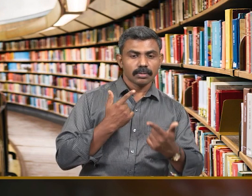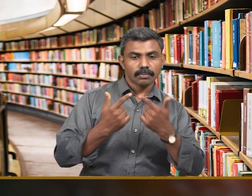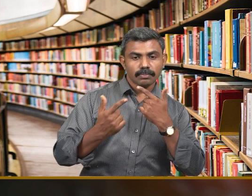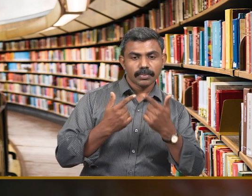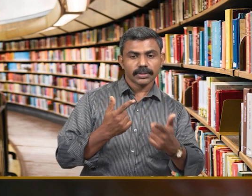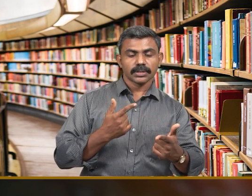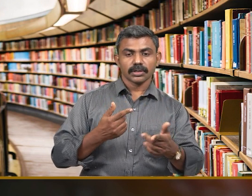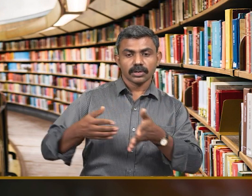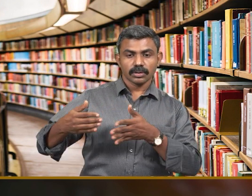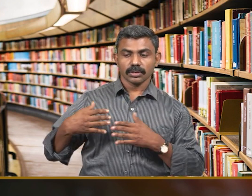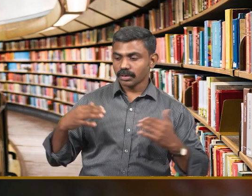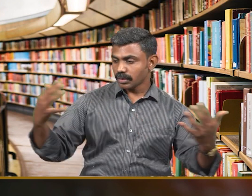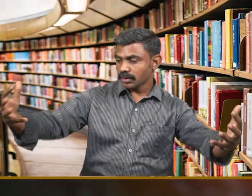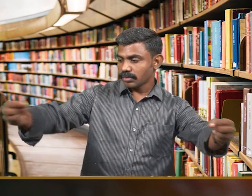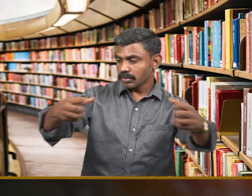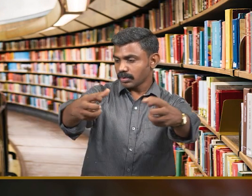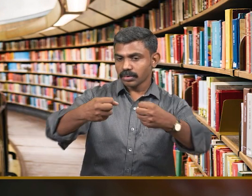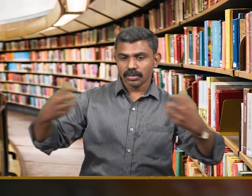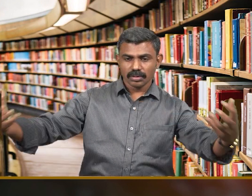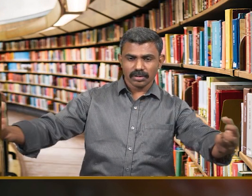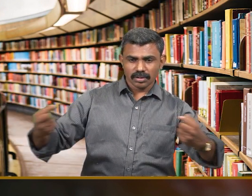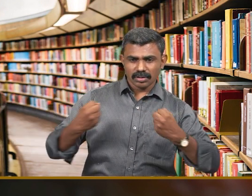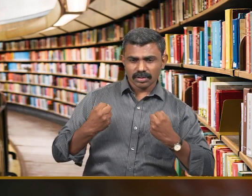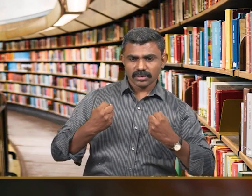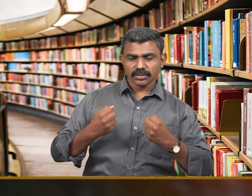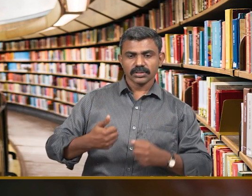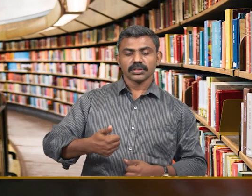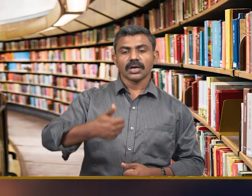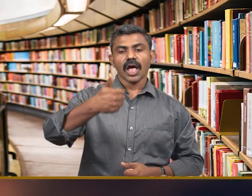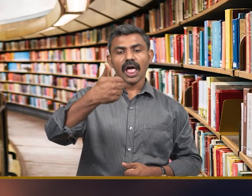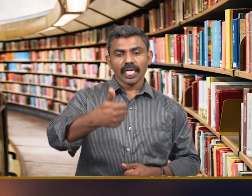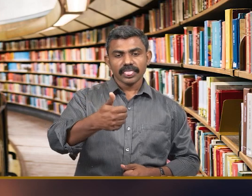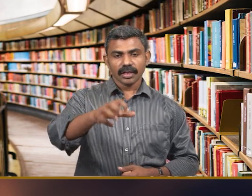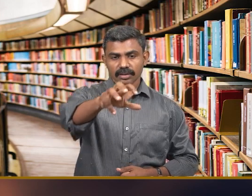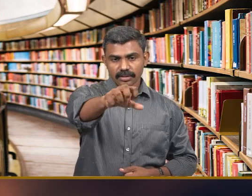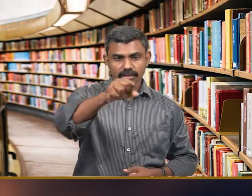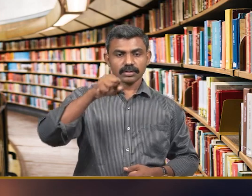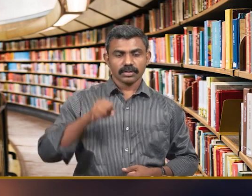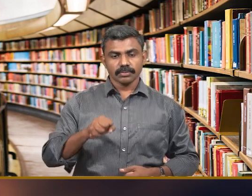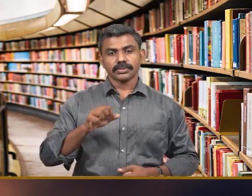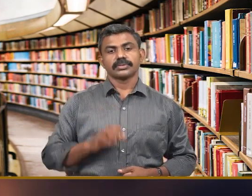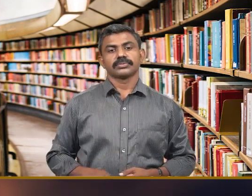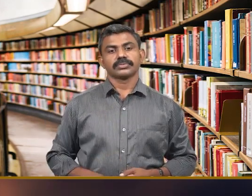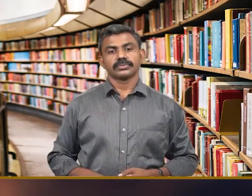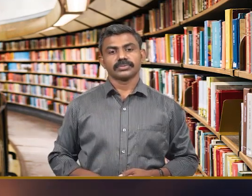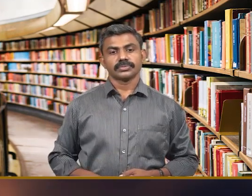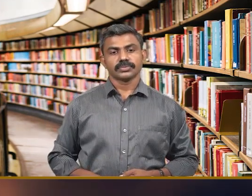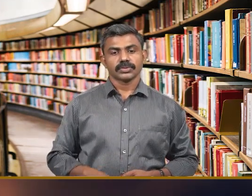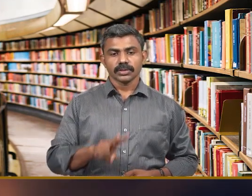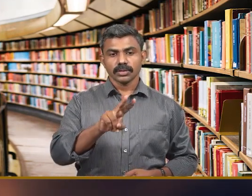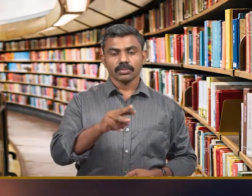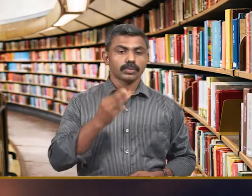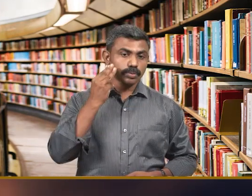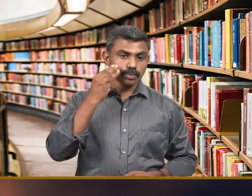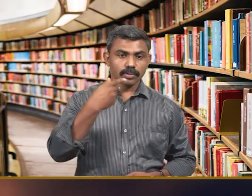பேச்சாற்றலாக ஒரு படையை உருவாக்கி மிக எளிதாக என்ன பண்ணுறாரு, இத்தாலியோட அதிகாரத்தை கைப்பற்றுறாரு. சரி, இதில் பார்த்தீங்கன்னா இப்போ நமக்கு ஒரு 2 மார்க் கேட்பாங்க.